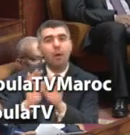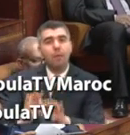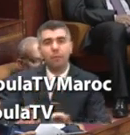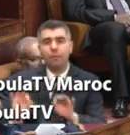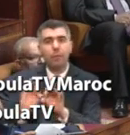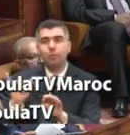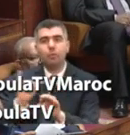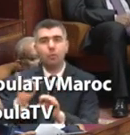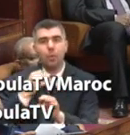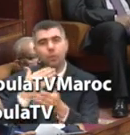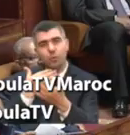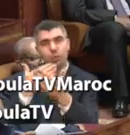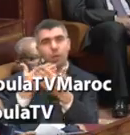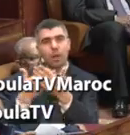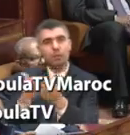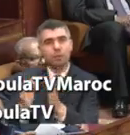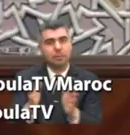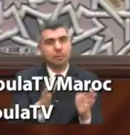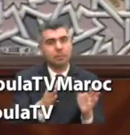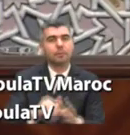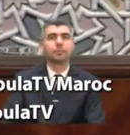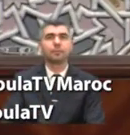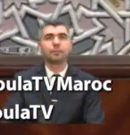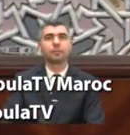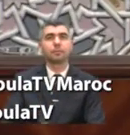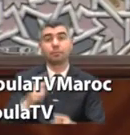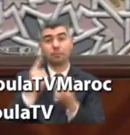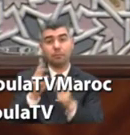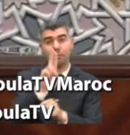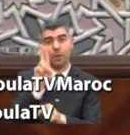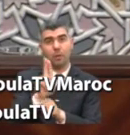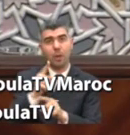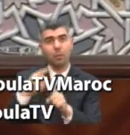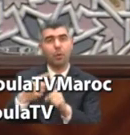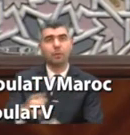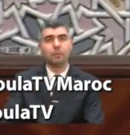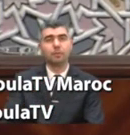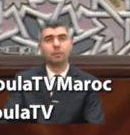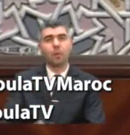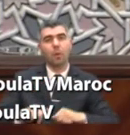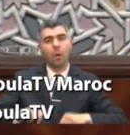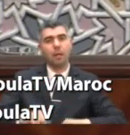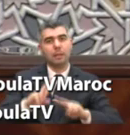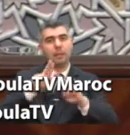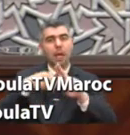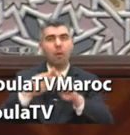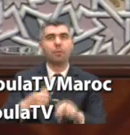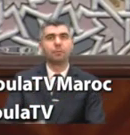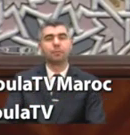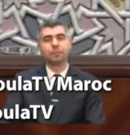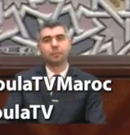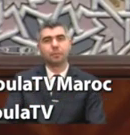اللي يخدمها. وشكرا. هل من تعقيب اضافي اخر؟ كلمه للسيد الوزير للرد، تفضلوا.